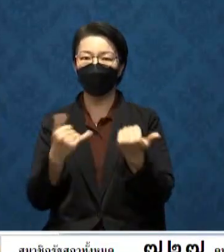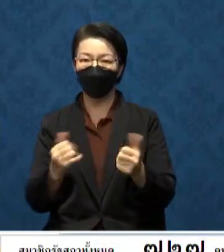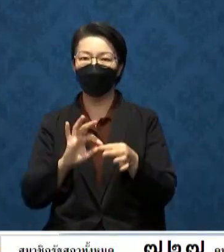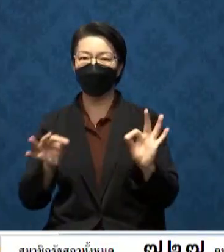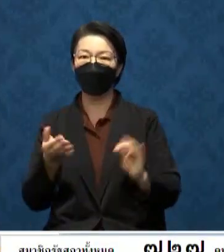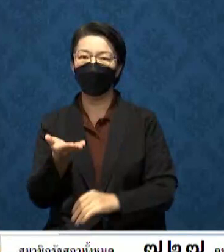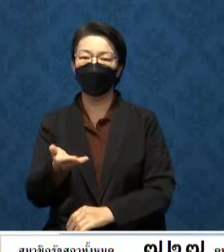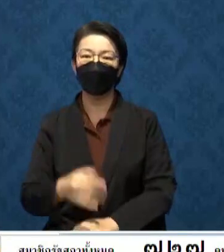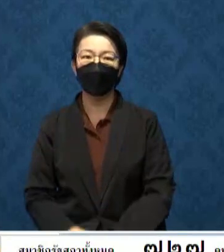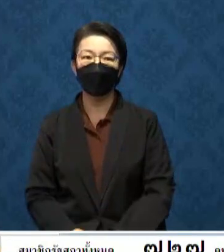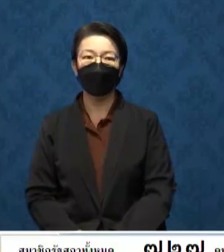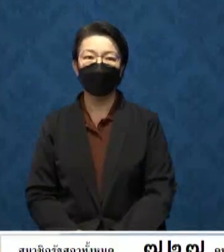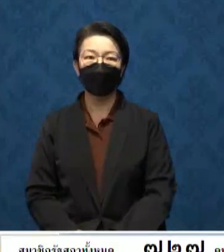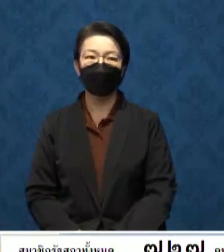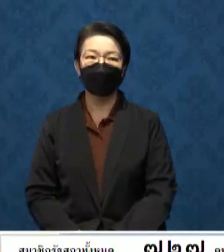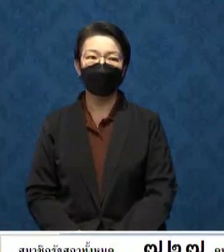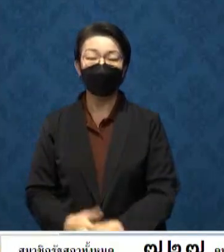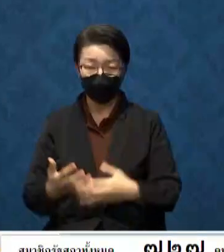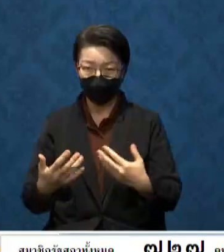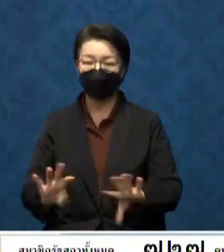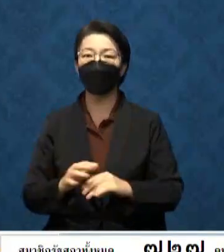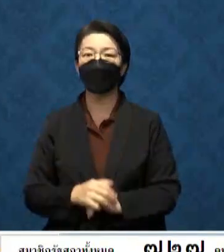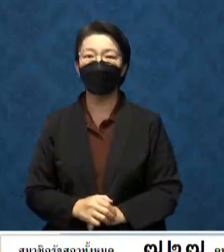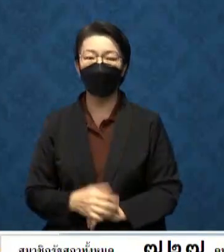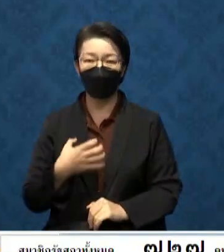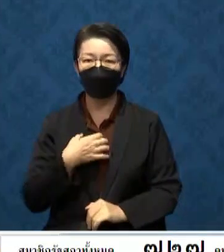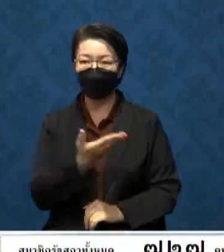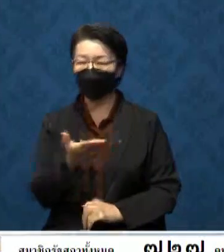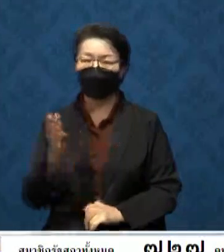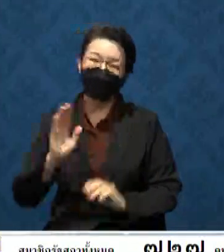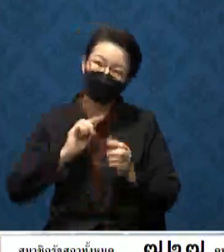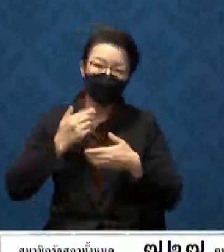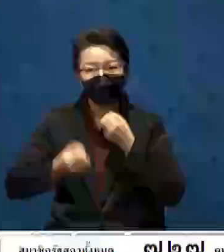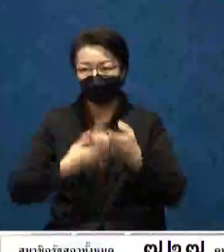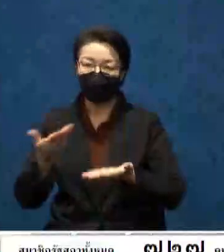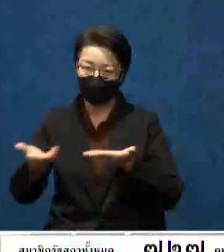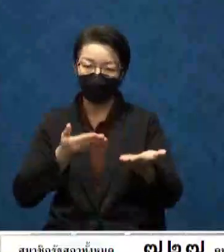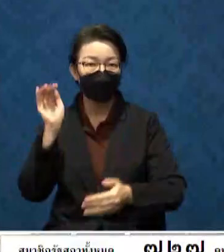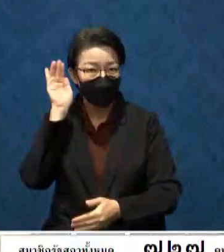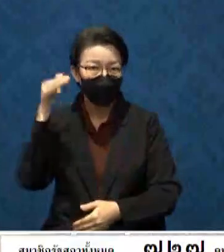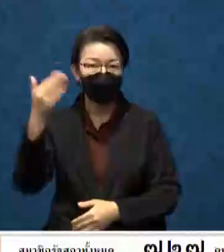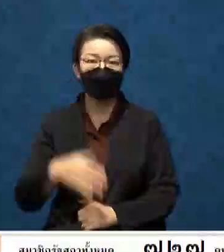ครับ แต่ไม่ว่าอย่างไรก็ตามก็ขอฟังกรรมาธิการชี้แจงด้วยครับขอบคุณนะท่านประธานครับ ครับ